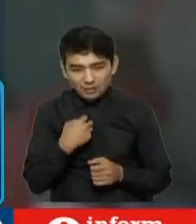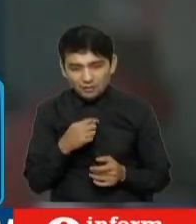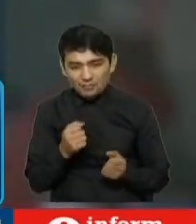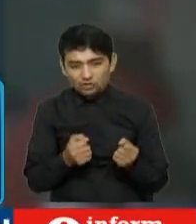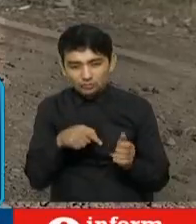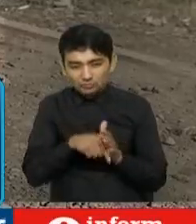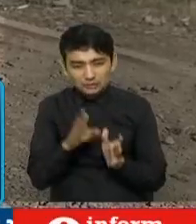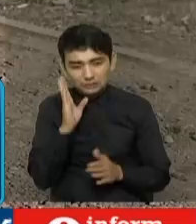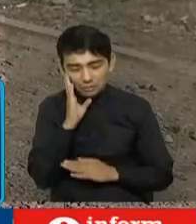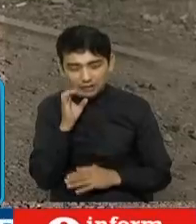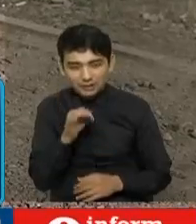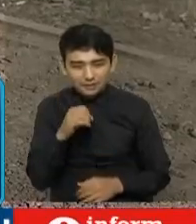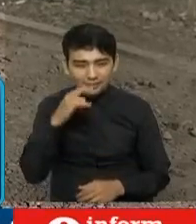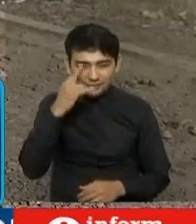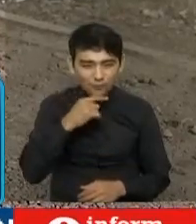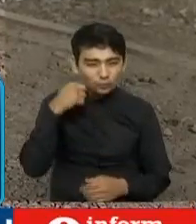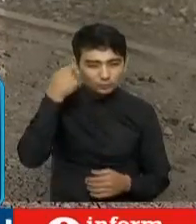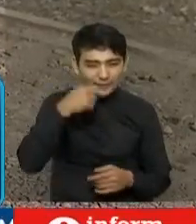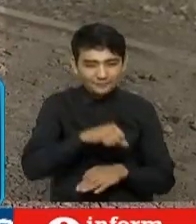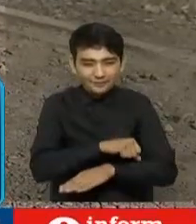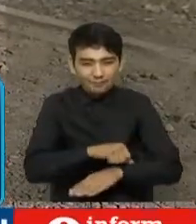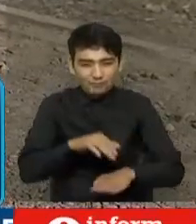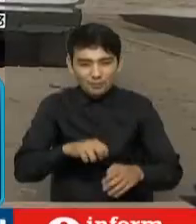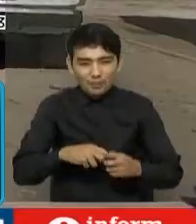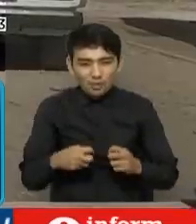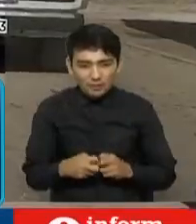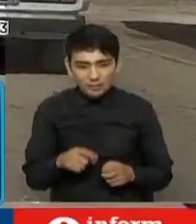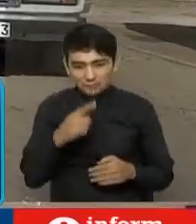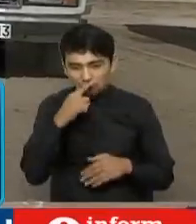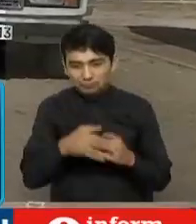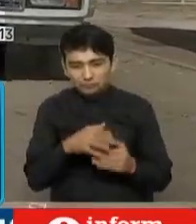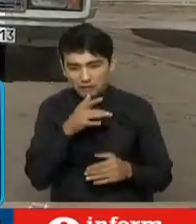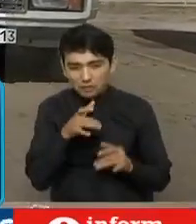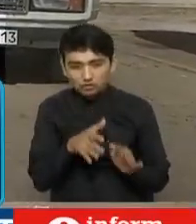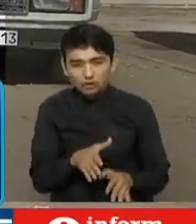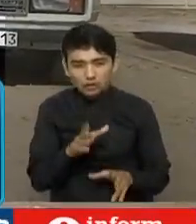Al jawaptılar Qazaq-Özbek şekarasındağı tüytkülgü mäseleni jaqın